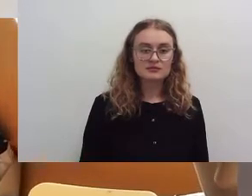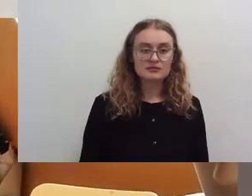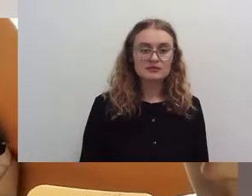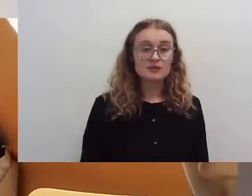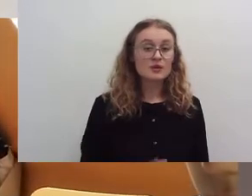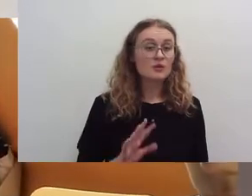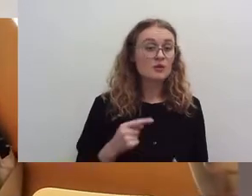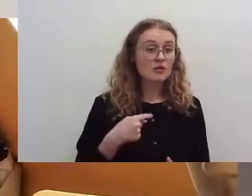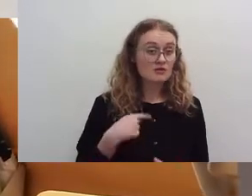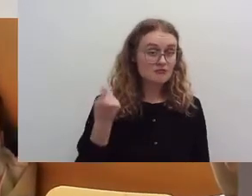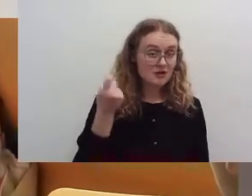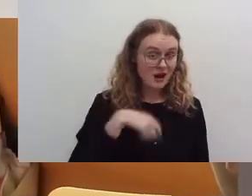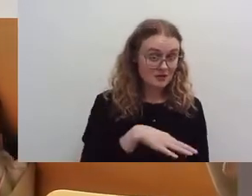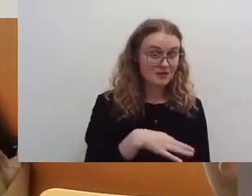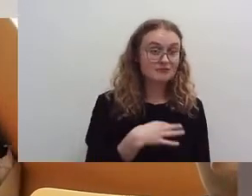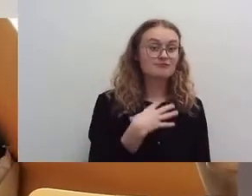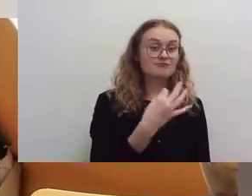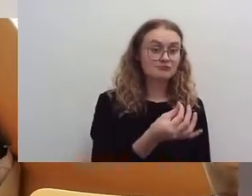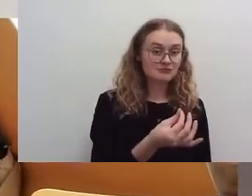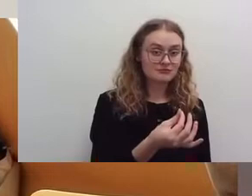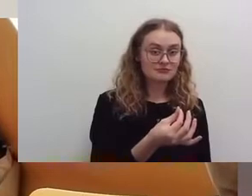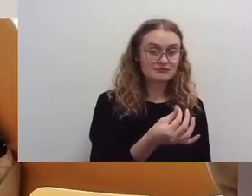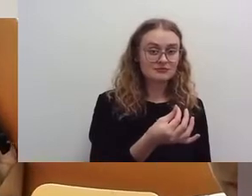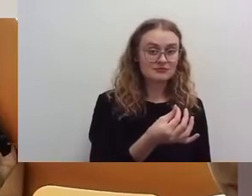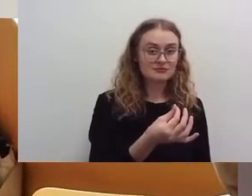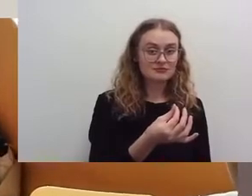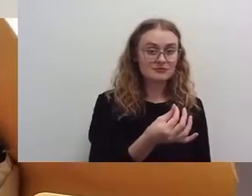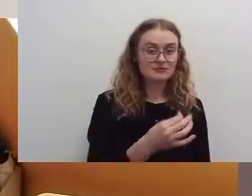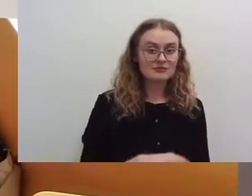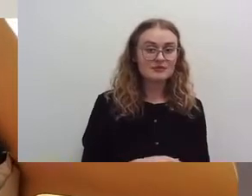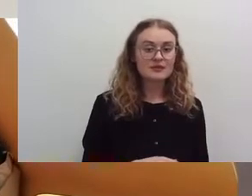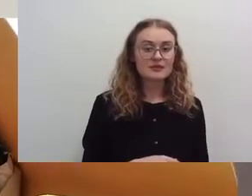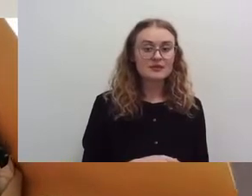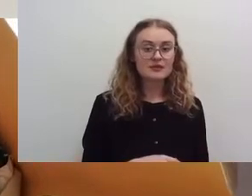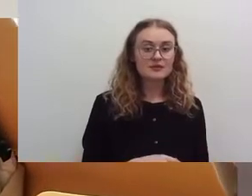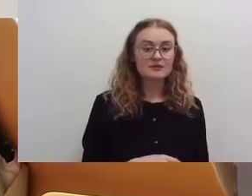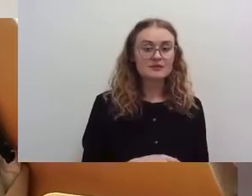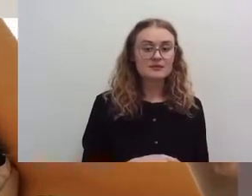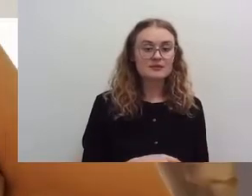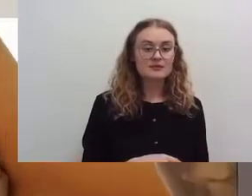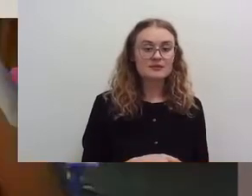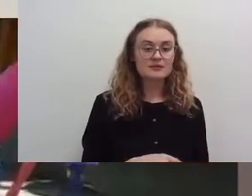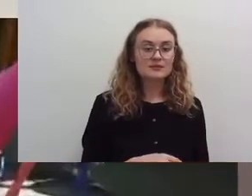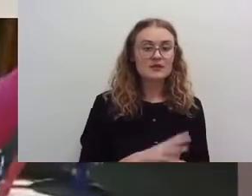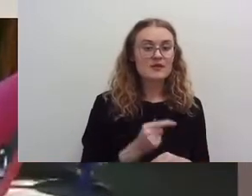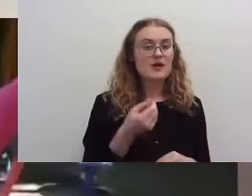Aš jeigu būčiau prezidentas, pasičiau, kad visi būtų susidraugavę ir laimingi.